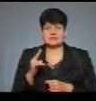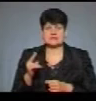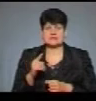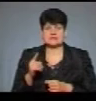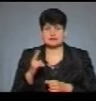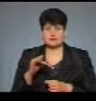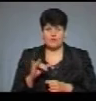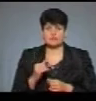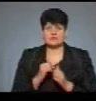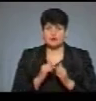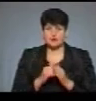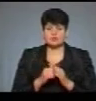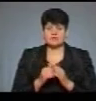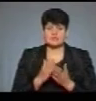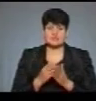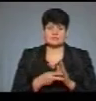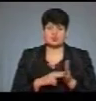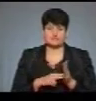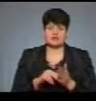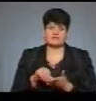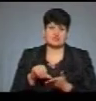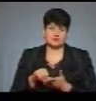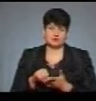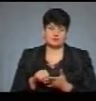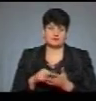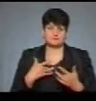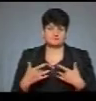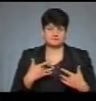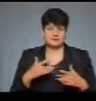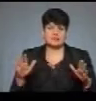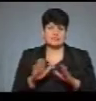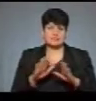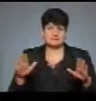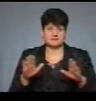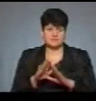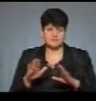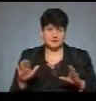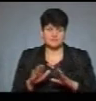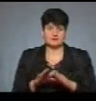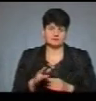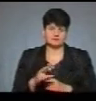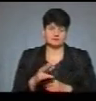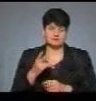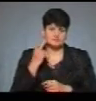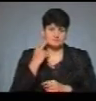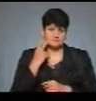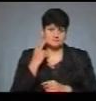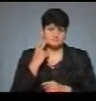то в нас на кожне Різдво заплановані виступи колективів, співи, колядки, традиційно